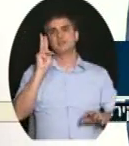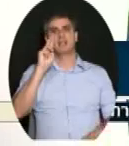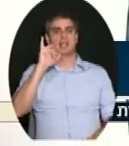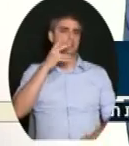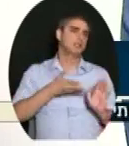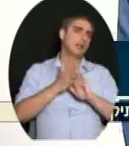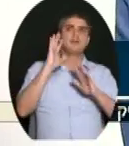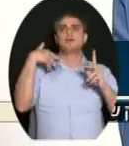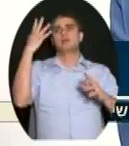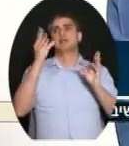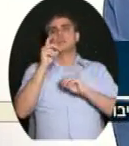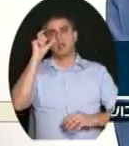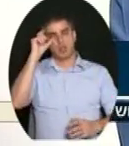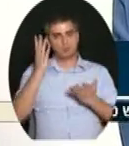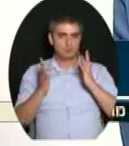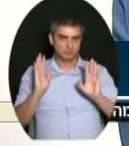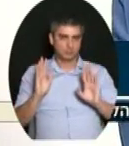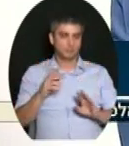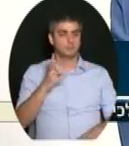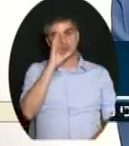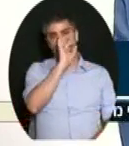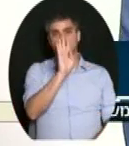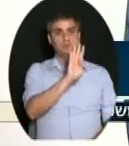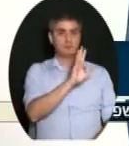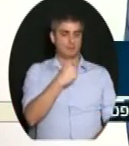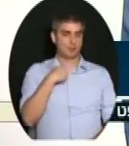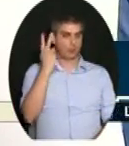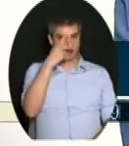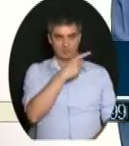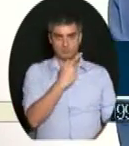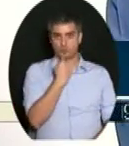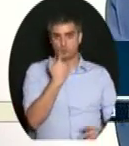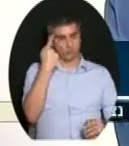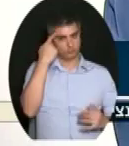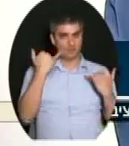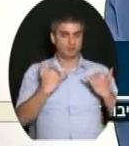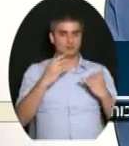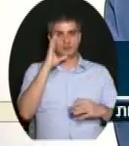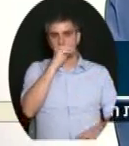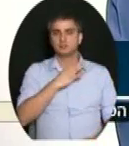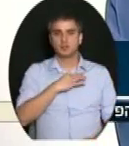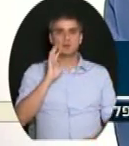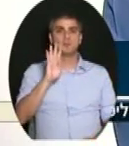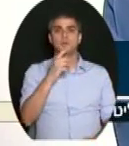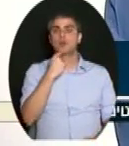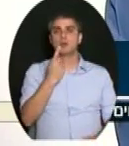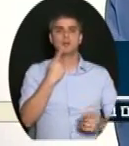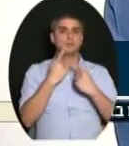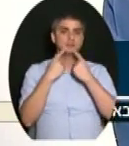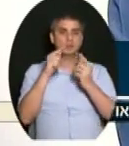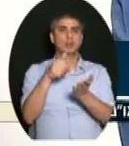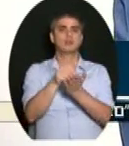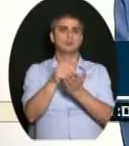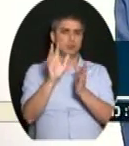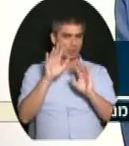ילך, ומה יהיה עם אבו מאזן? לראיית נתניהו, אם אני יכול לפרשן אותו כרגע מנקודת המבט שלי, נתניהו אומר, המסע ומתן